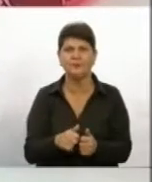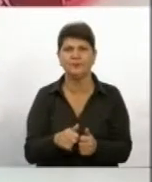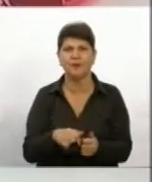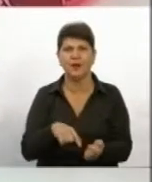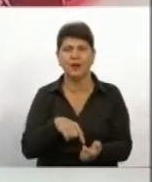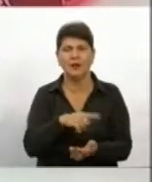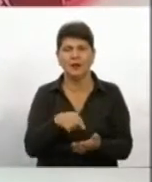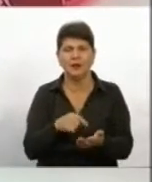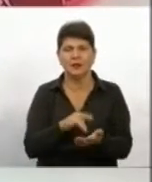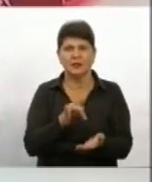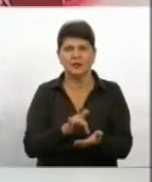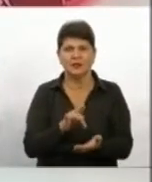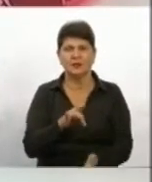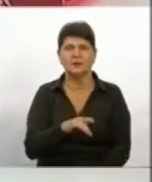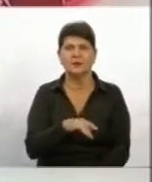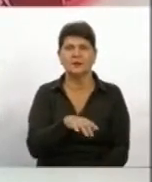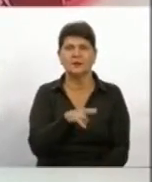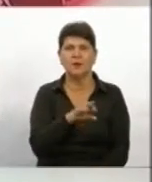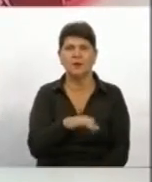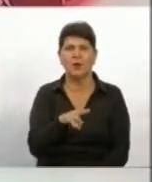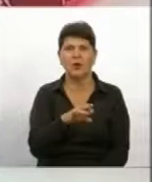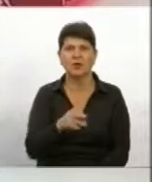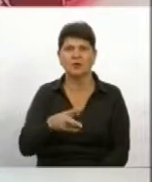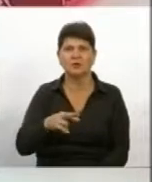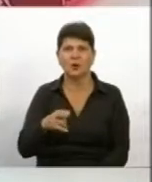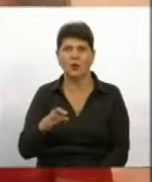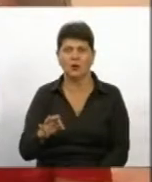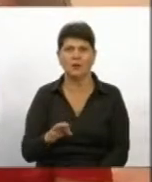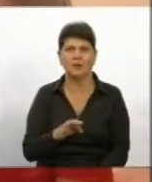онкології Олексій Біктіміров. Тему продовжить Наталя Колодій.